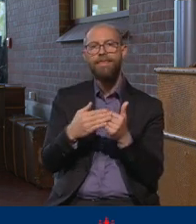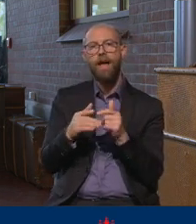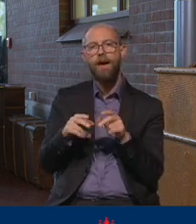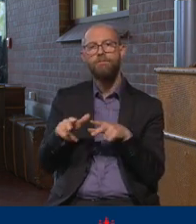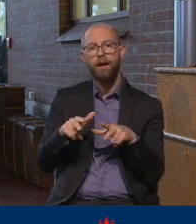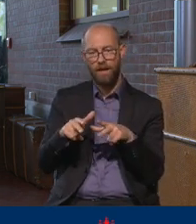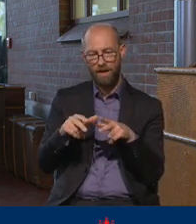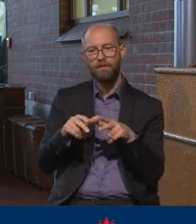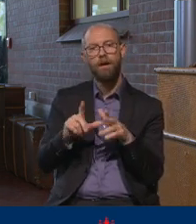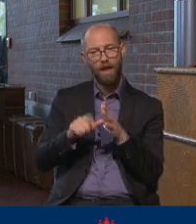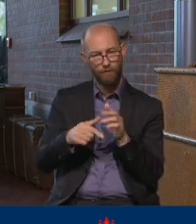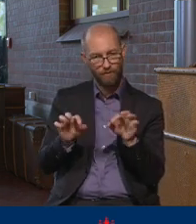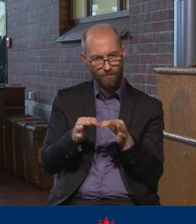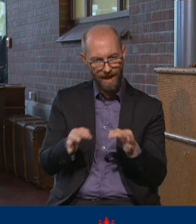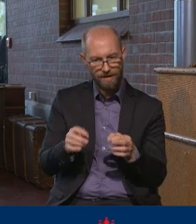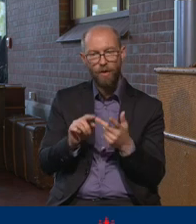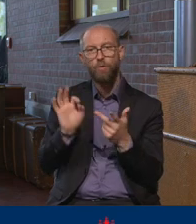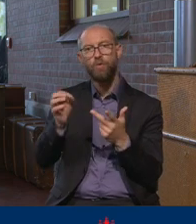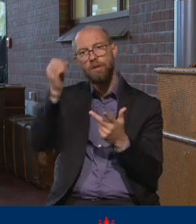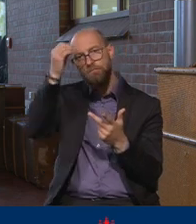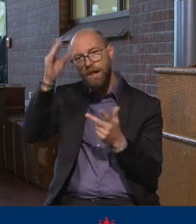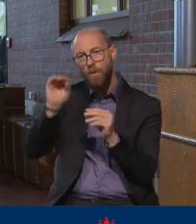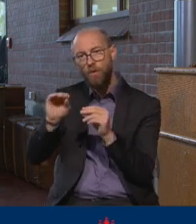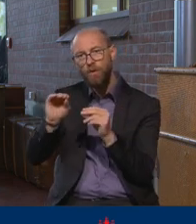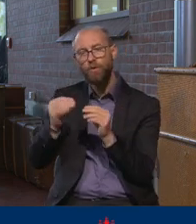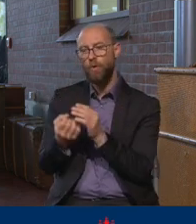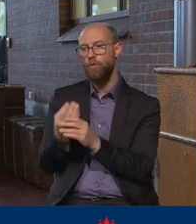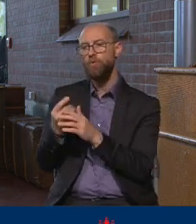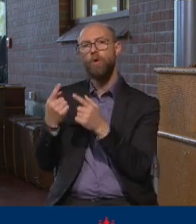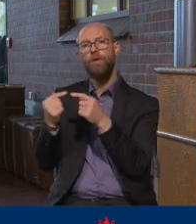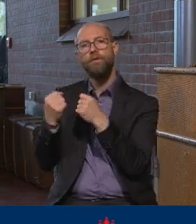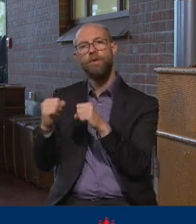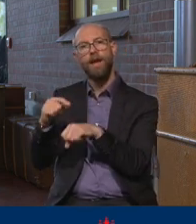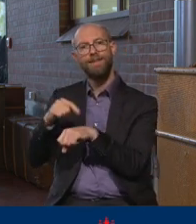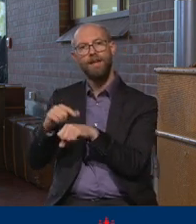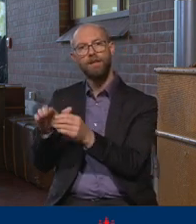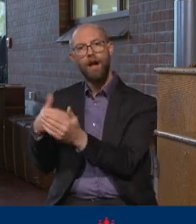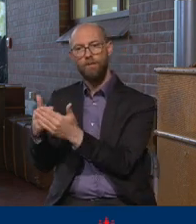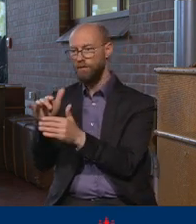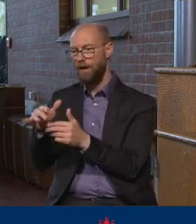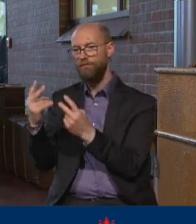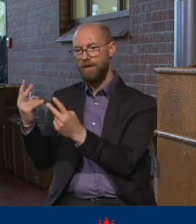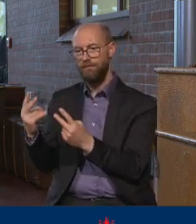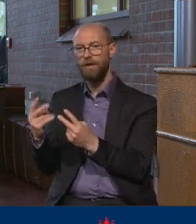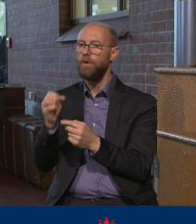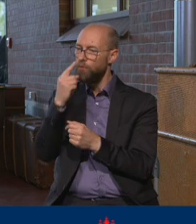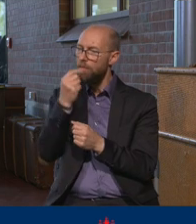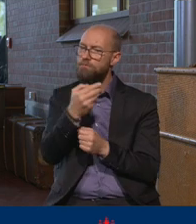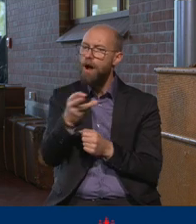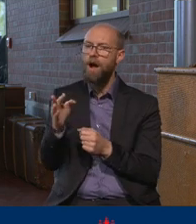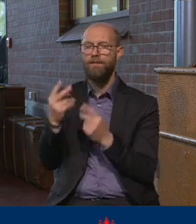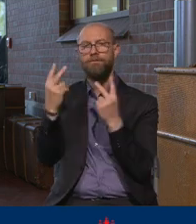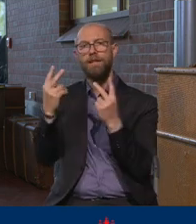bildung und ansprechenden kultur und freizeitangeboten um nur einige wenige themen feldern zu